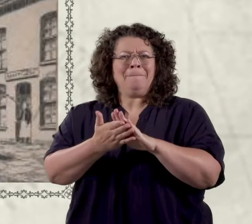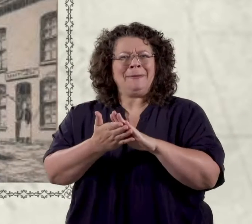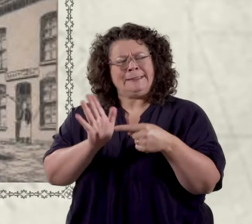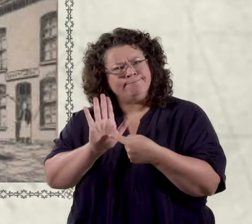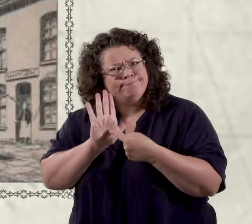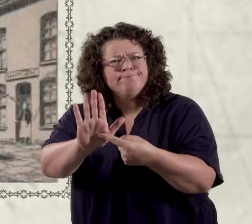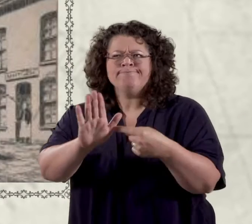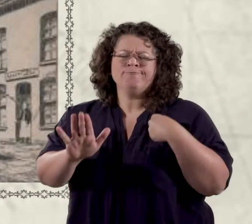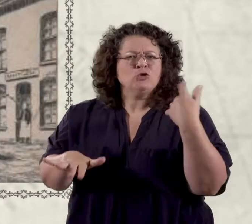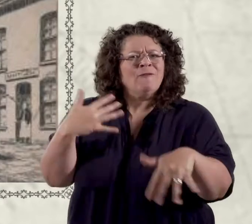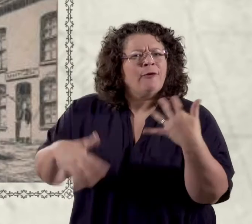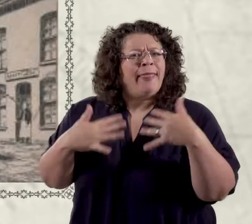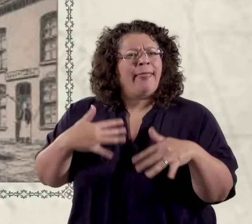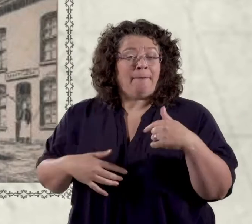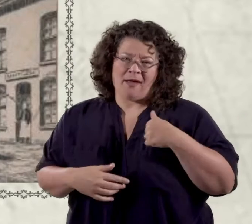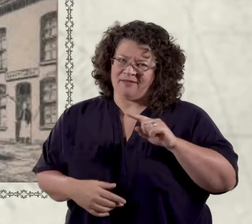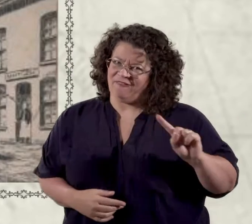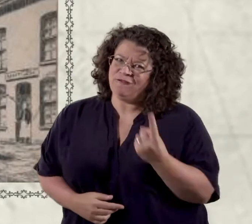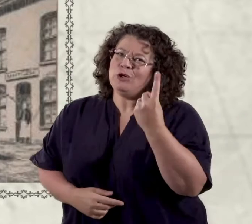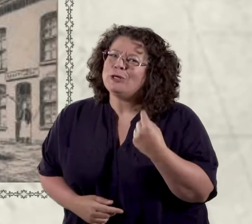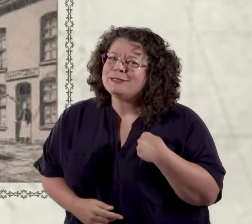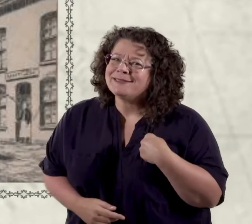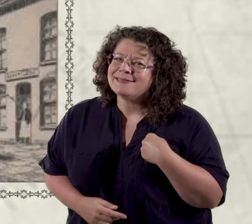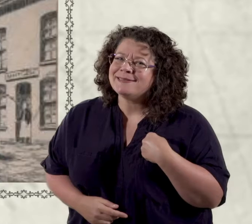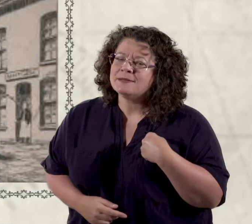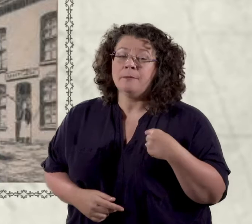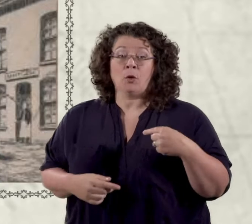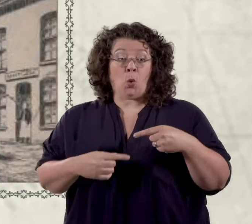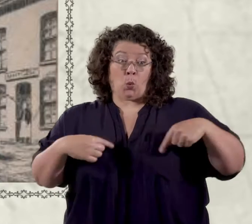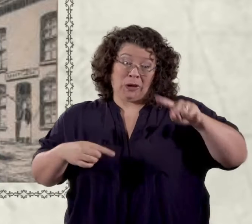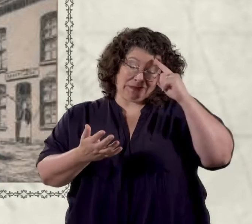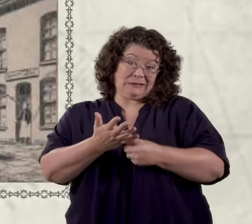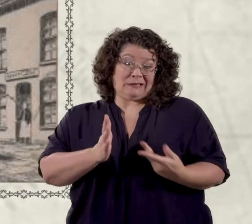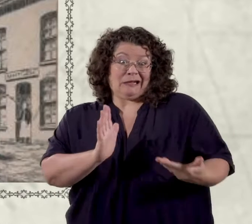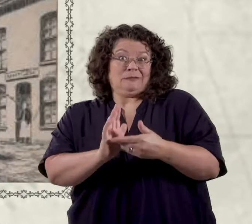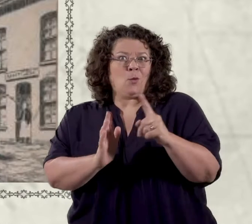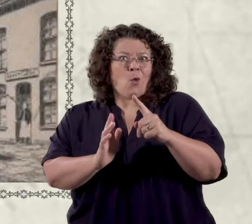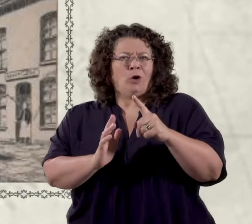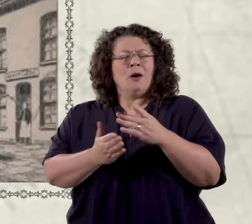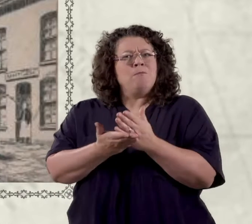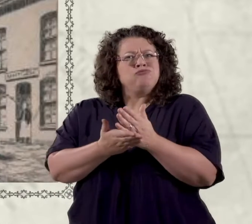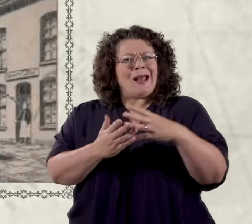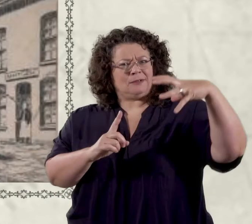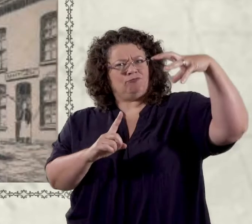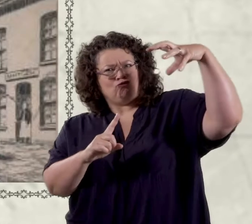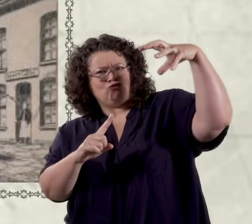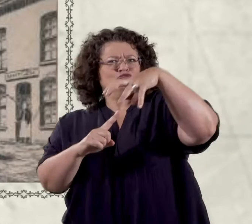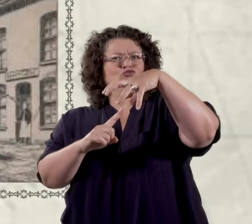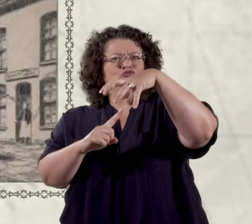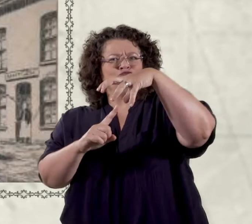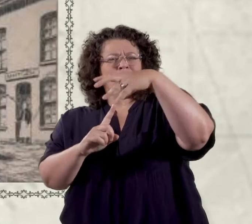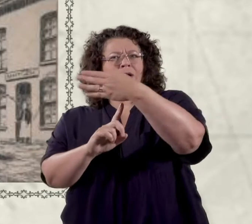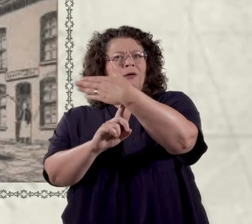ond ni oedd y gyntaf. Wnaethon ni hefyd rhoi torth o fara ar ben y polyn mwyn dangos beth ni